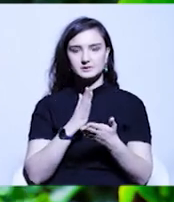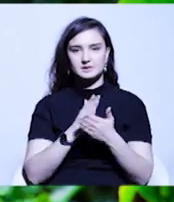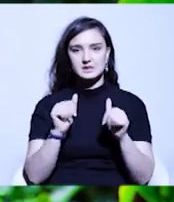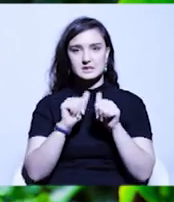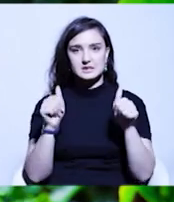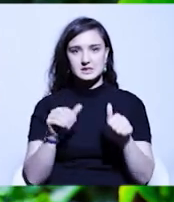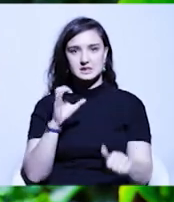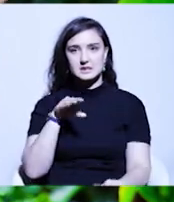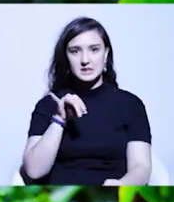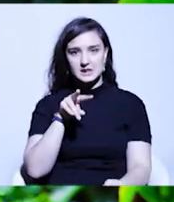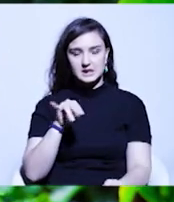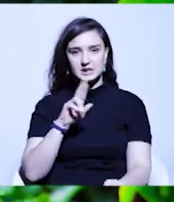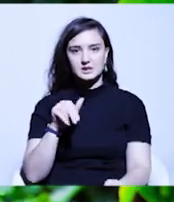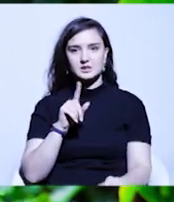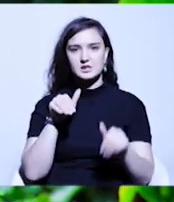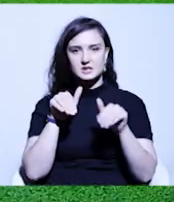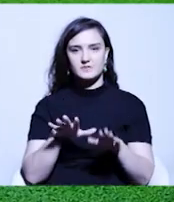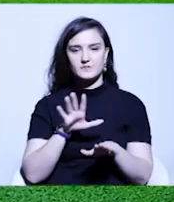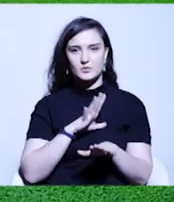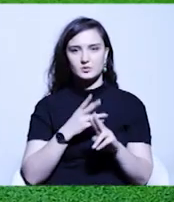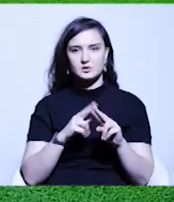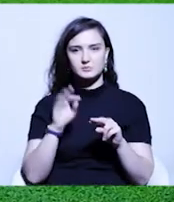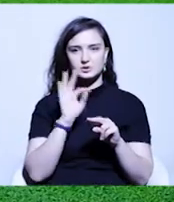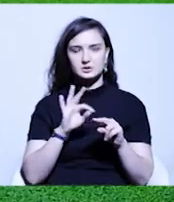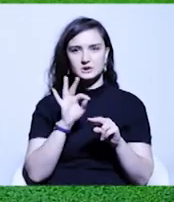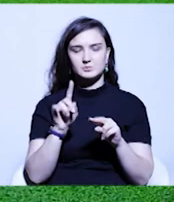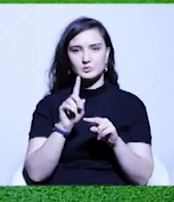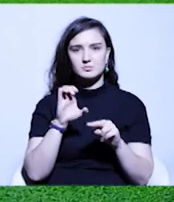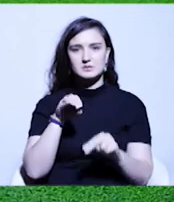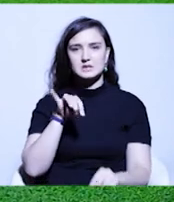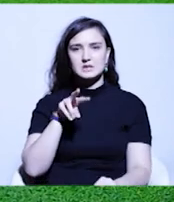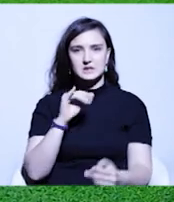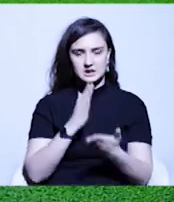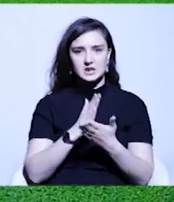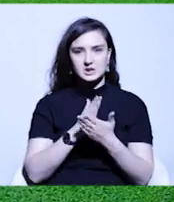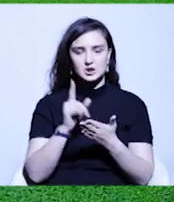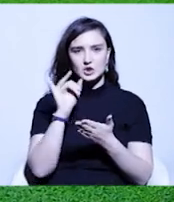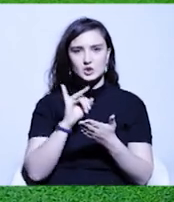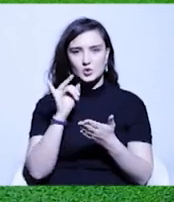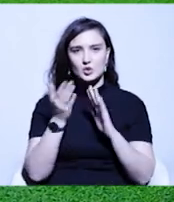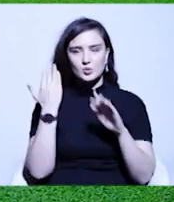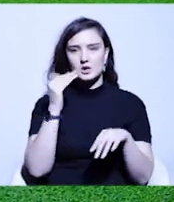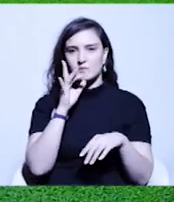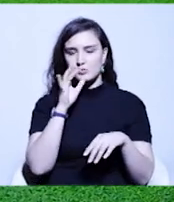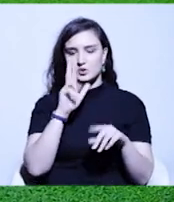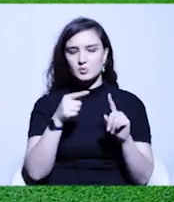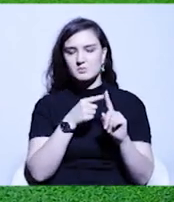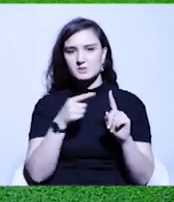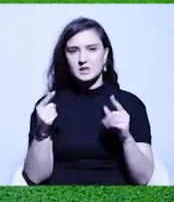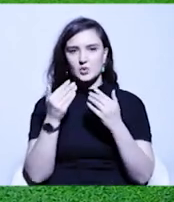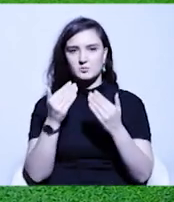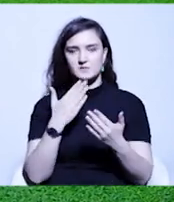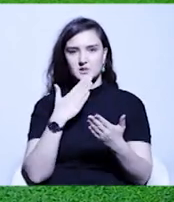სტილი და გარკვეული დასკვნა გამოვიტანეთ იმის შესახებ, რომ სტილი გახლავთ გარკვეული ისტორიული ეპოქის თუ